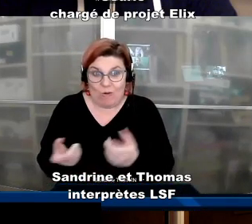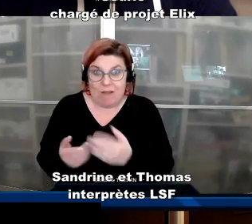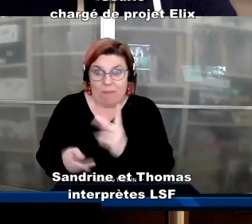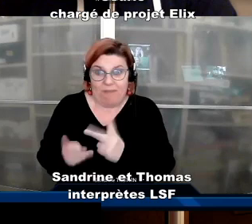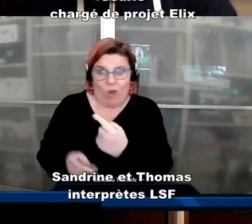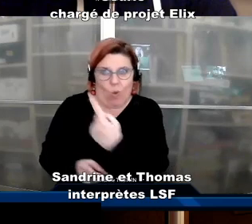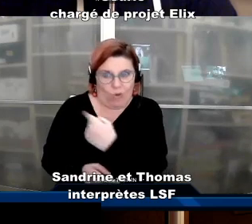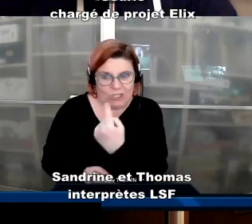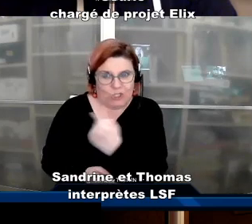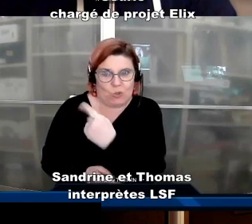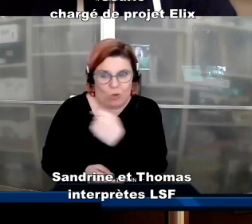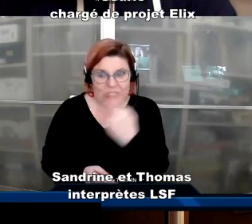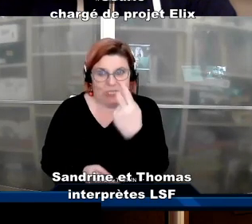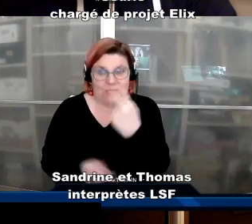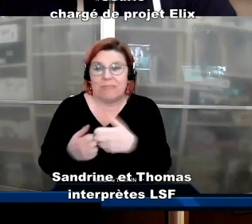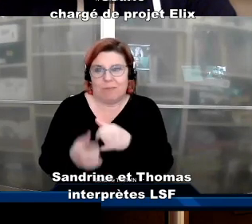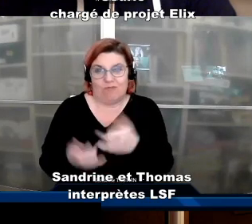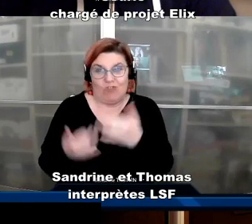corriger, notamment mes chiffres.